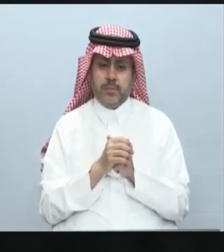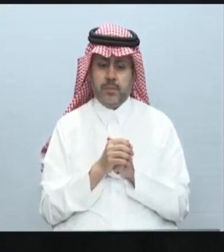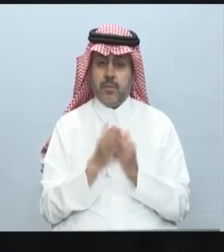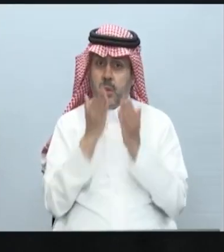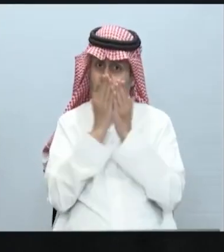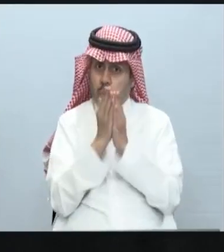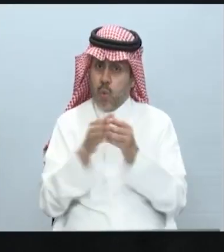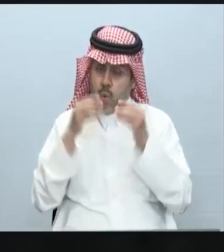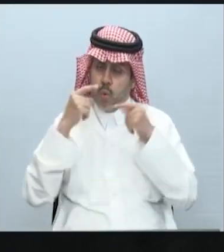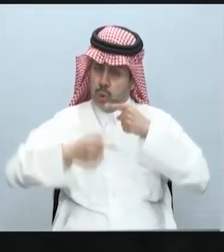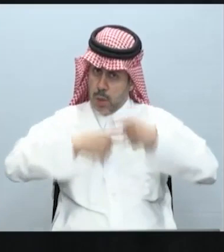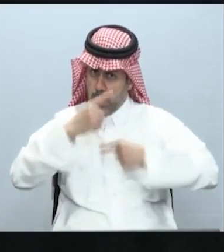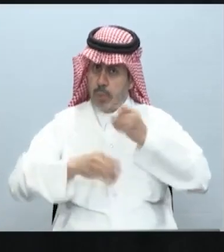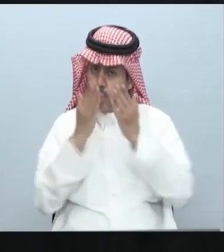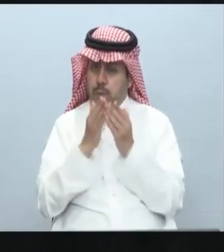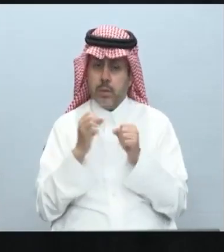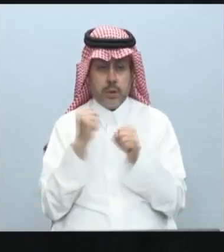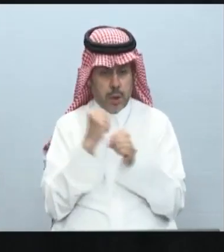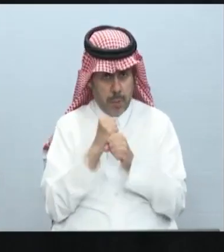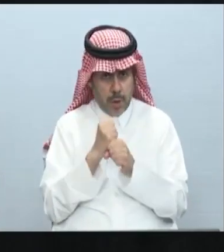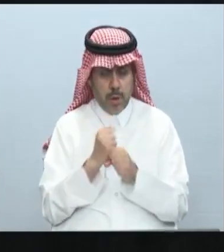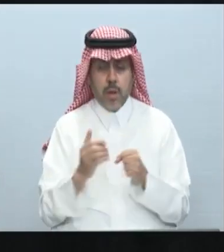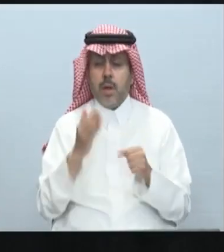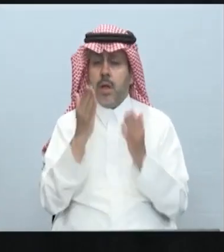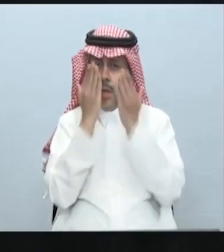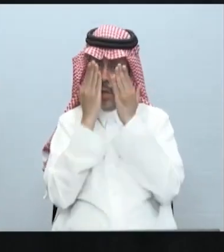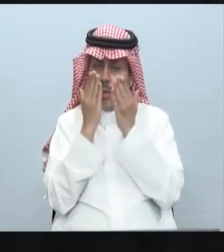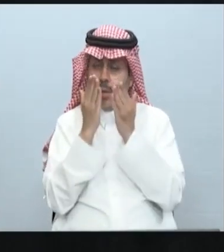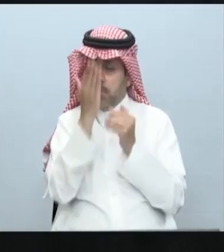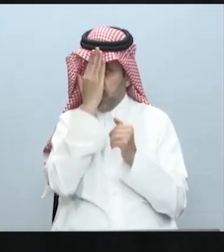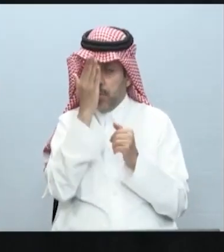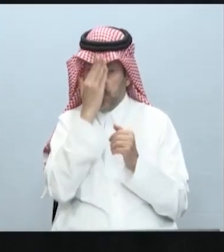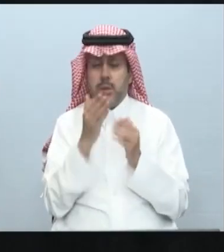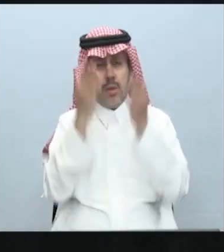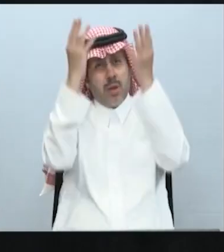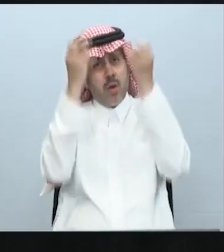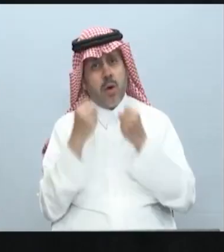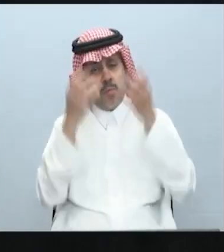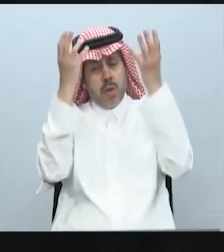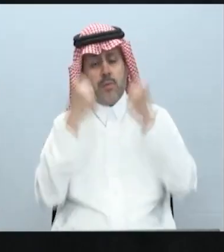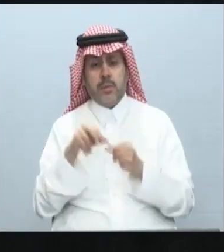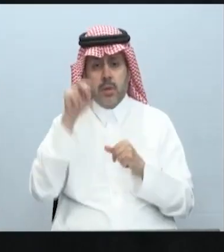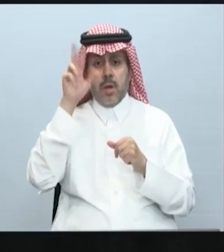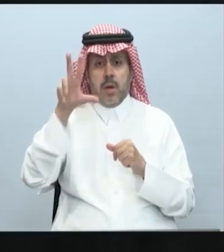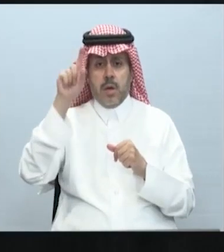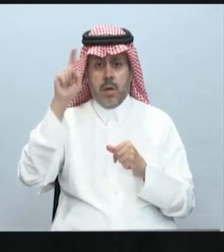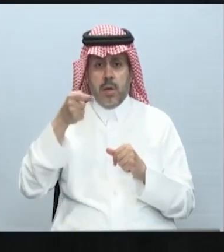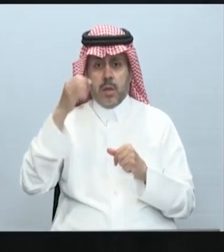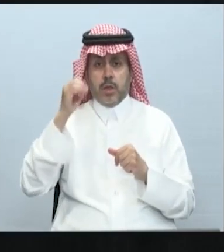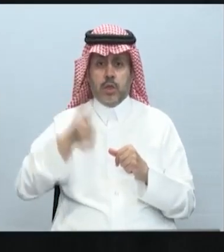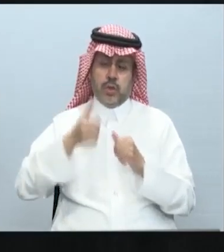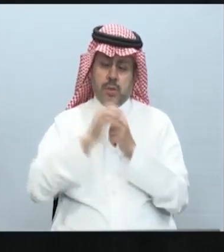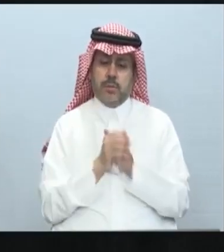دلاله على تطبيقك لعباده الرجاء كثره الدعاء دلاله على تطبيق